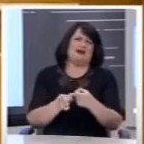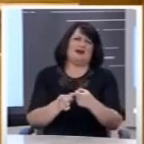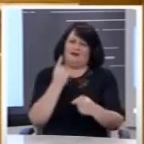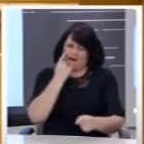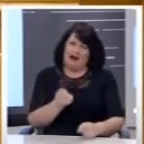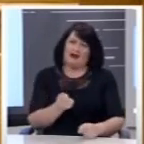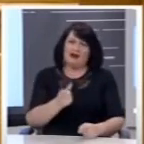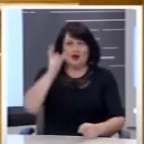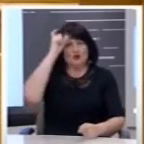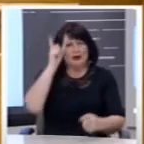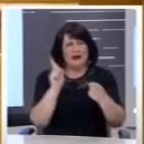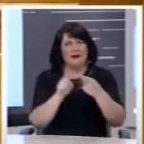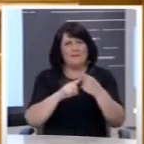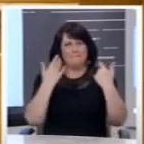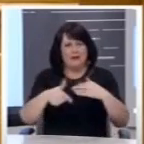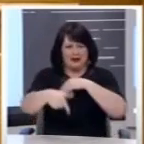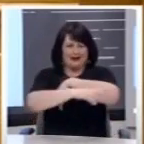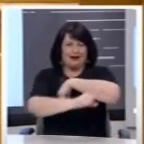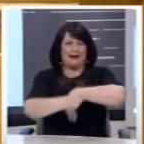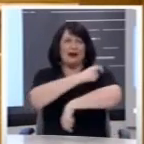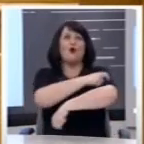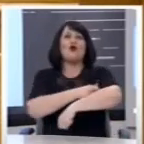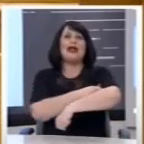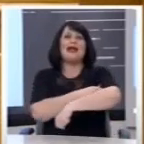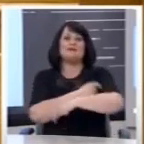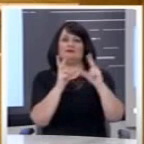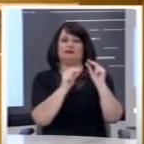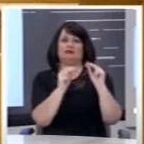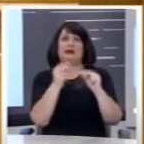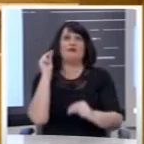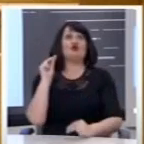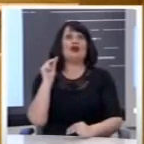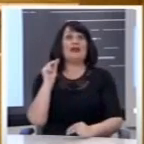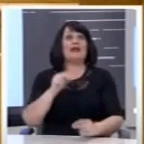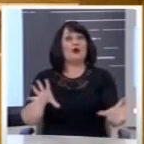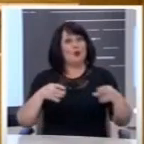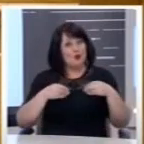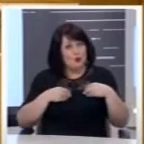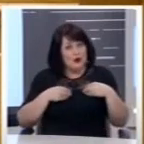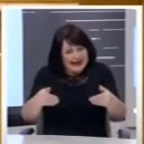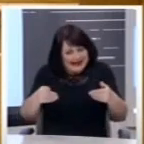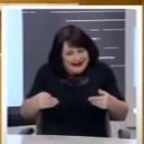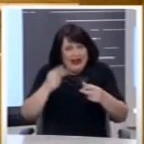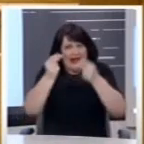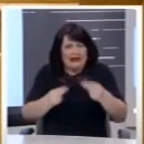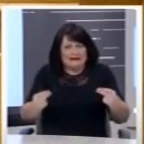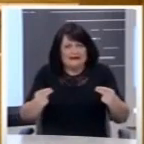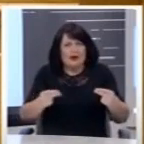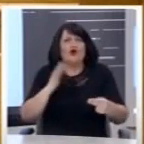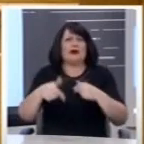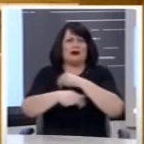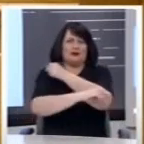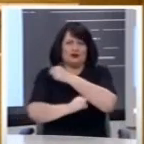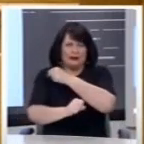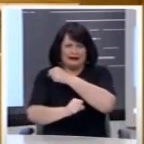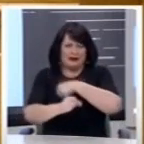Τουρκία στις συναντήσεις που είχε με τον Γενικό Γραμματέα του ΟΗΕ υποσχέθηκε να αποδεχτεί συμβασικές λύσεις. Και όταν ο Γενικός